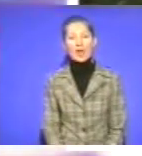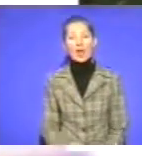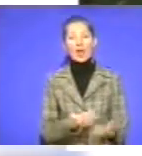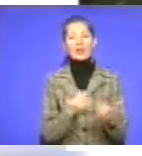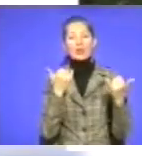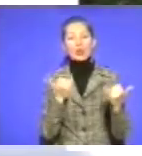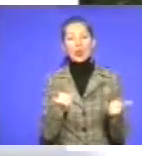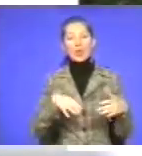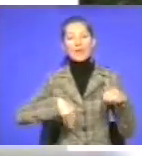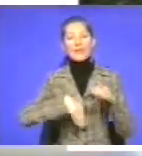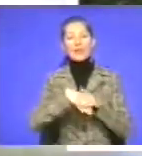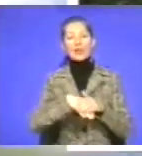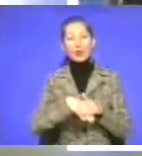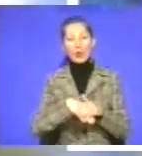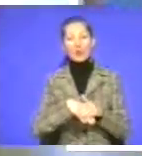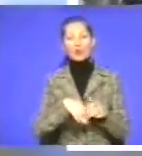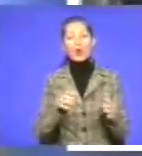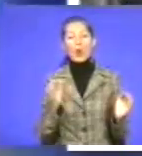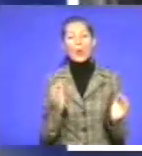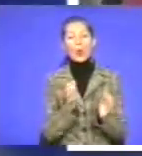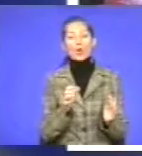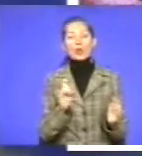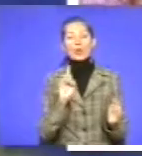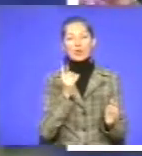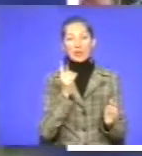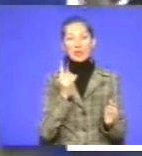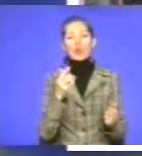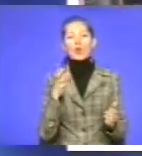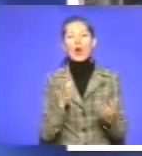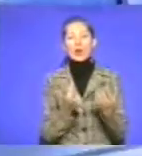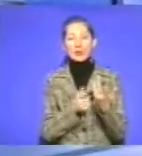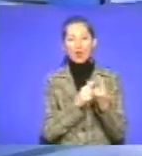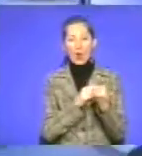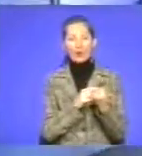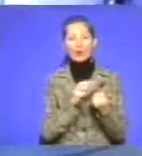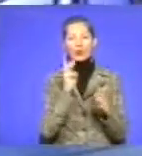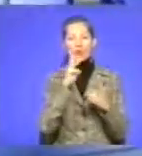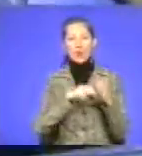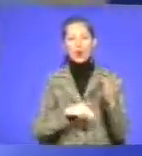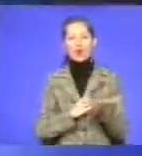Відсьогодні декретну відпустку по догляду за дитиною зараховують у страховий стаж.